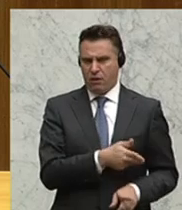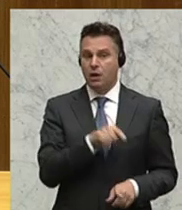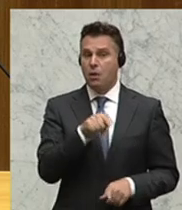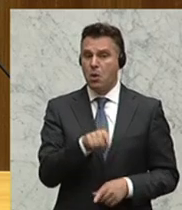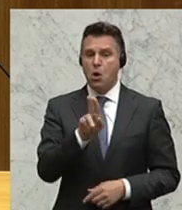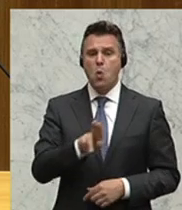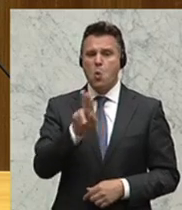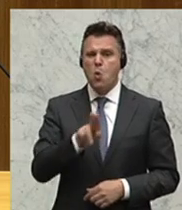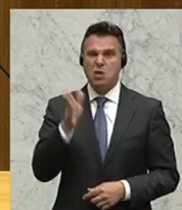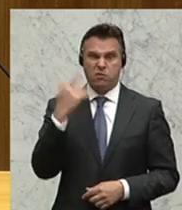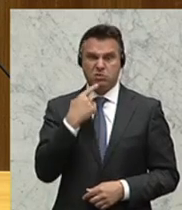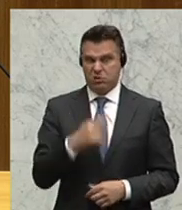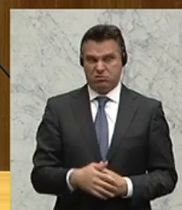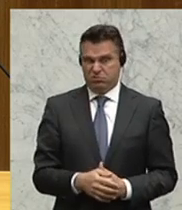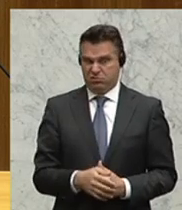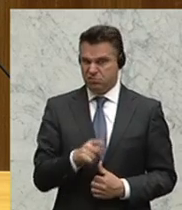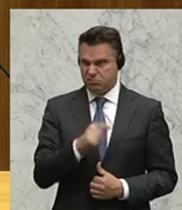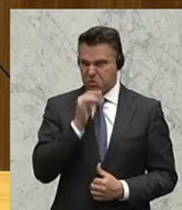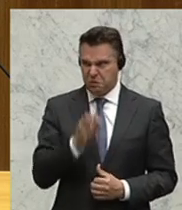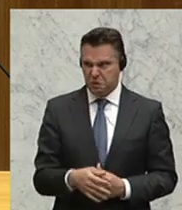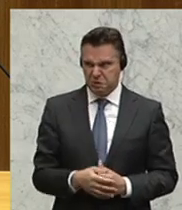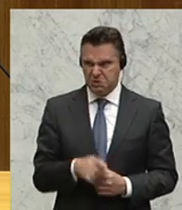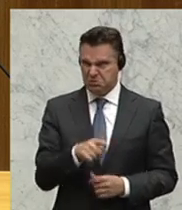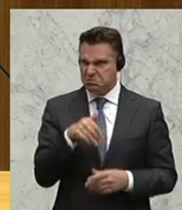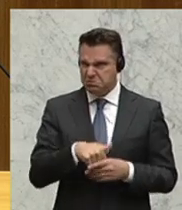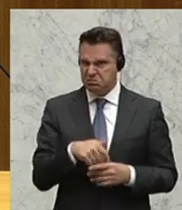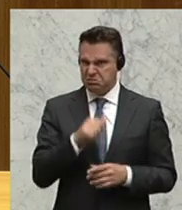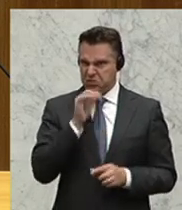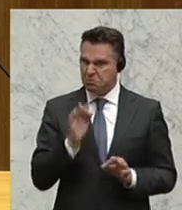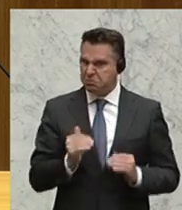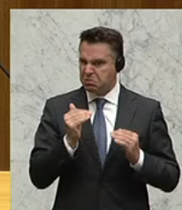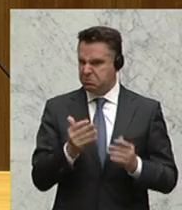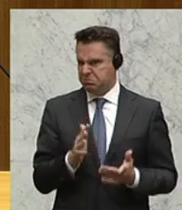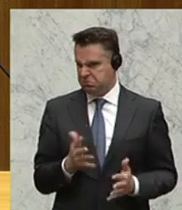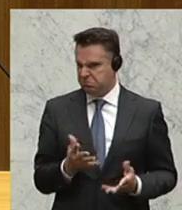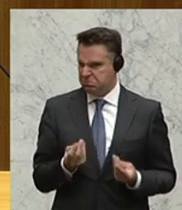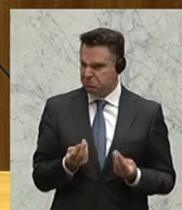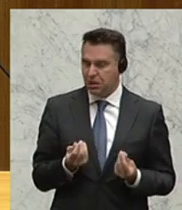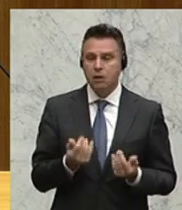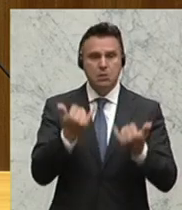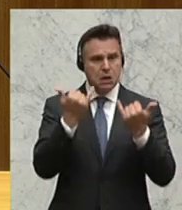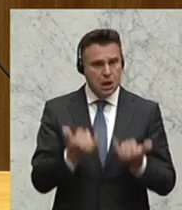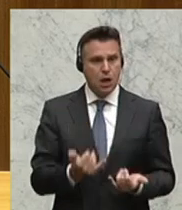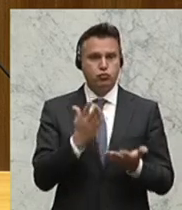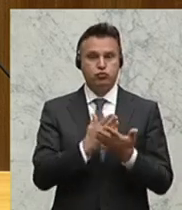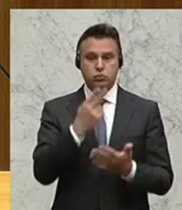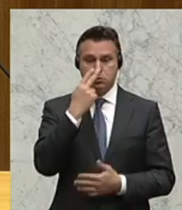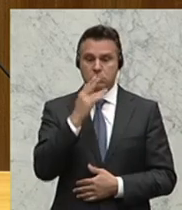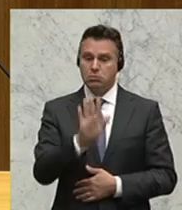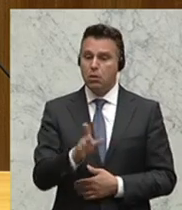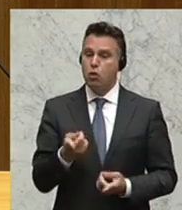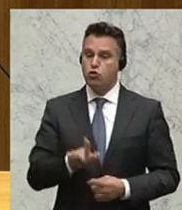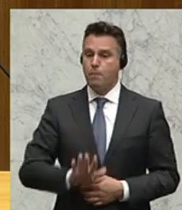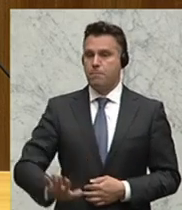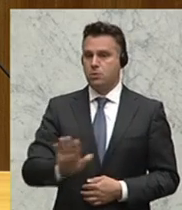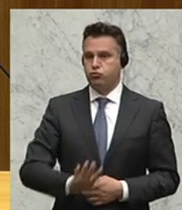sozusagen verleumdet wurde, nämlich dass es kein hochwertiges Produkt wäre, sich mittlerweile herauskristallisiert hat, weil er eben